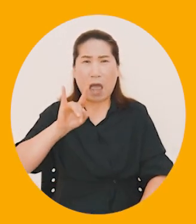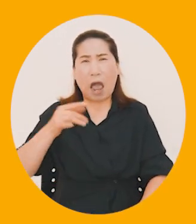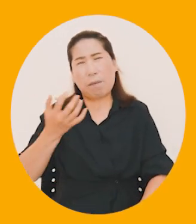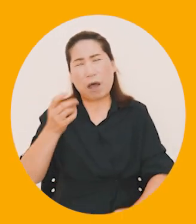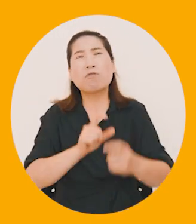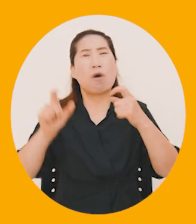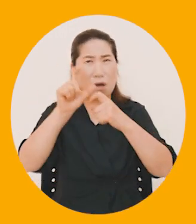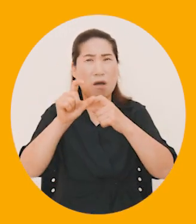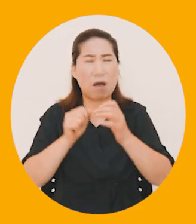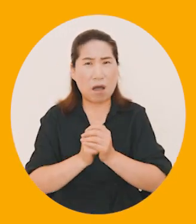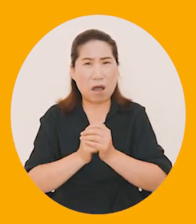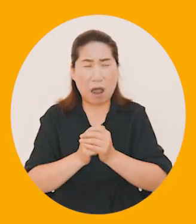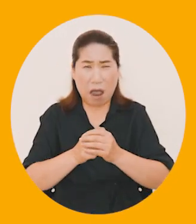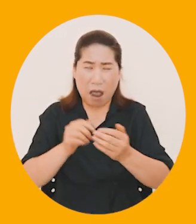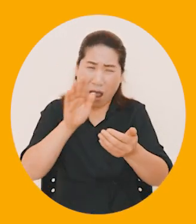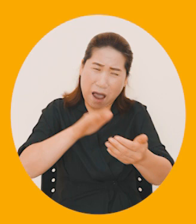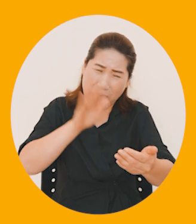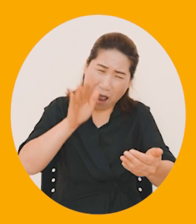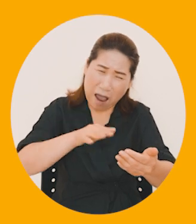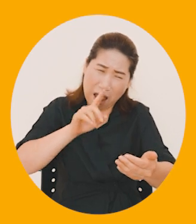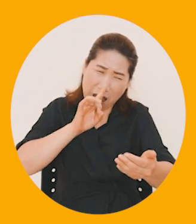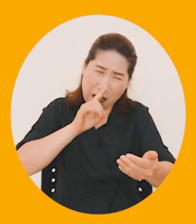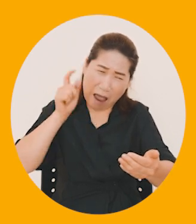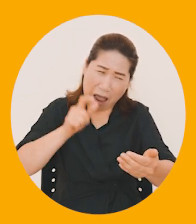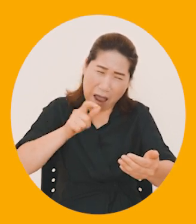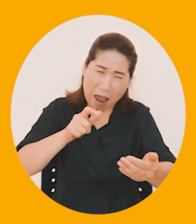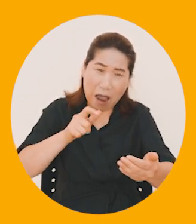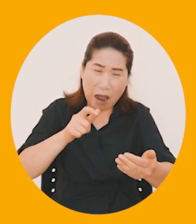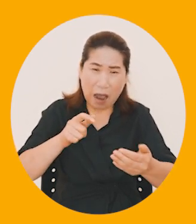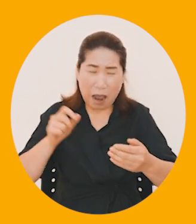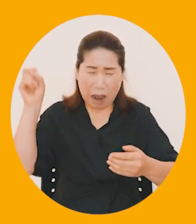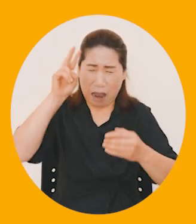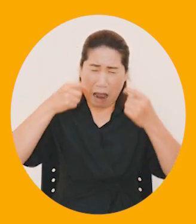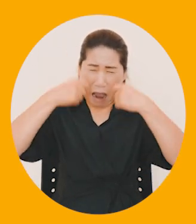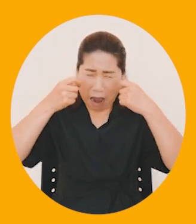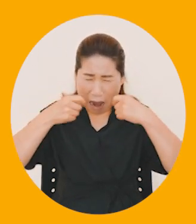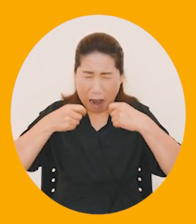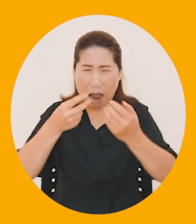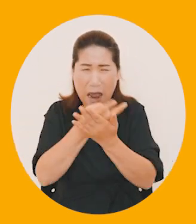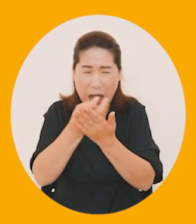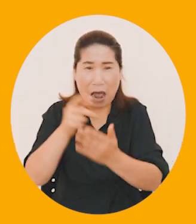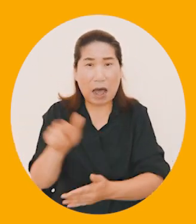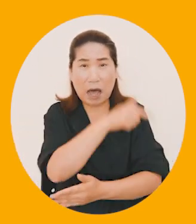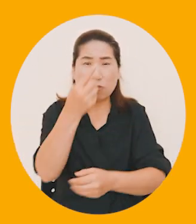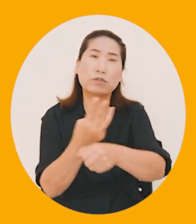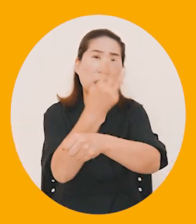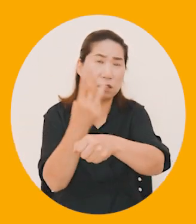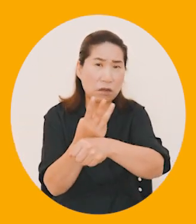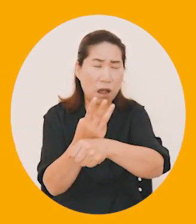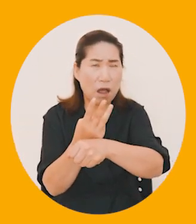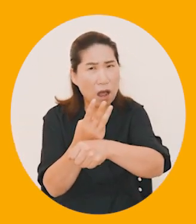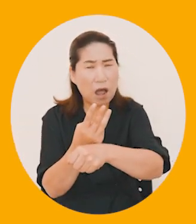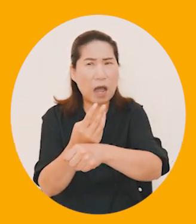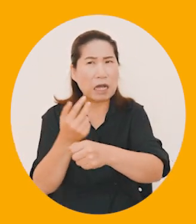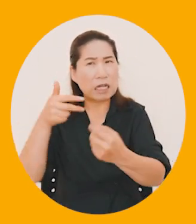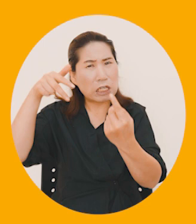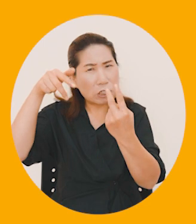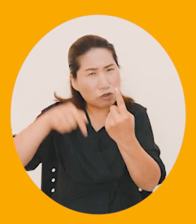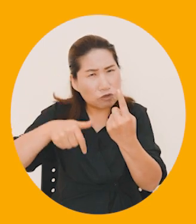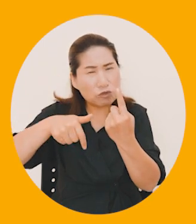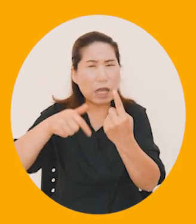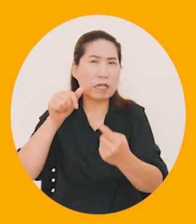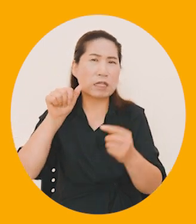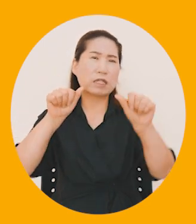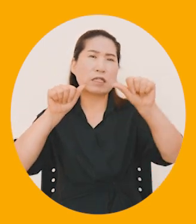있습니다. 전혀 달래지지 않고 기질적 원인 없이 발작적인 울음과 보침이 하루 3시간, 최소 한 주 동안 3회